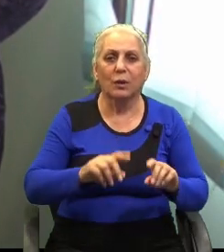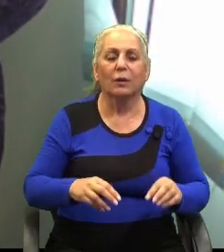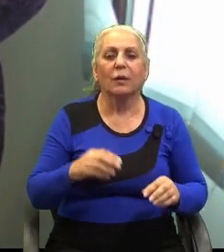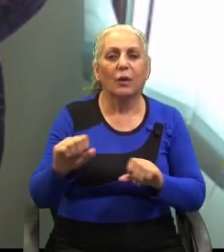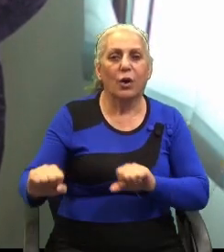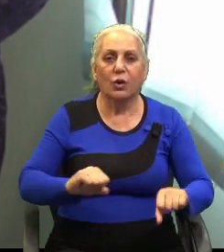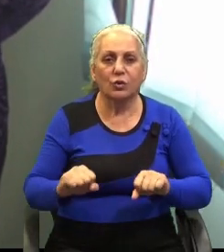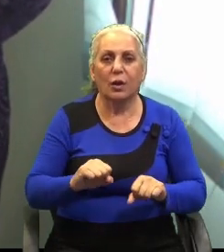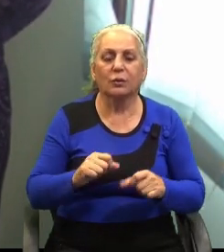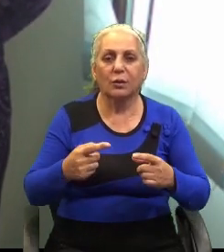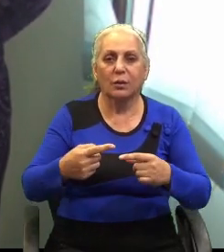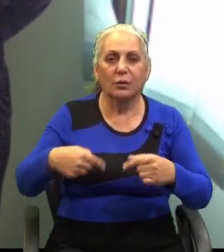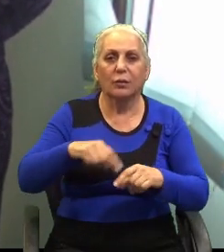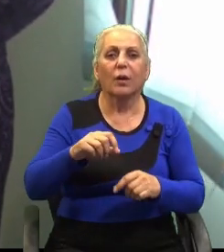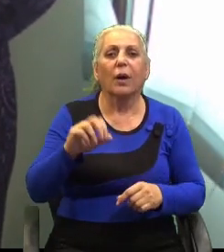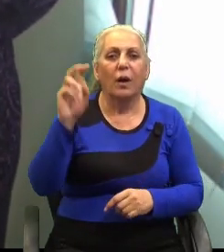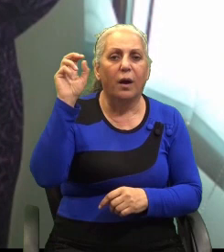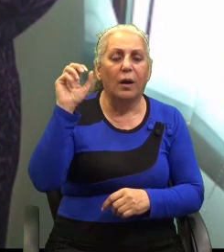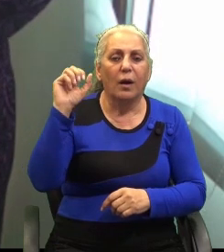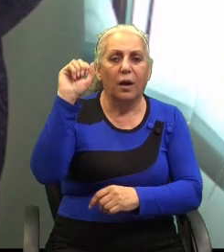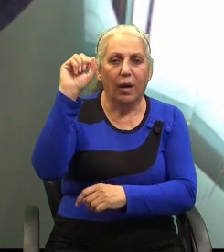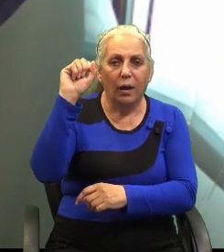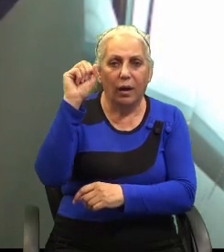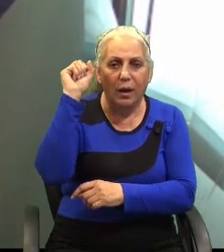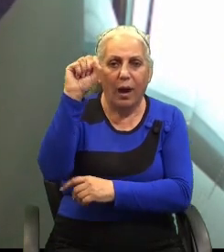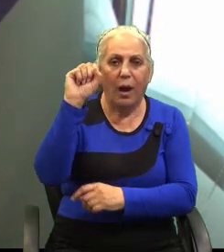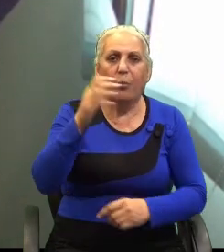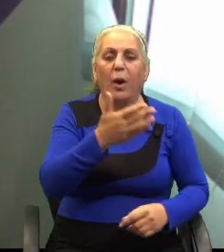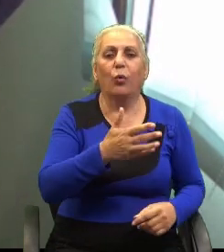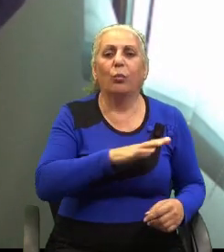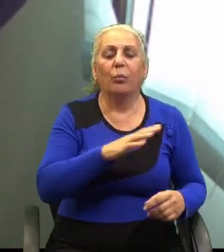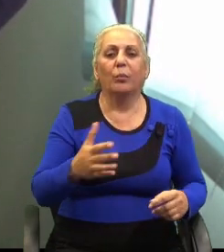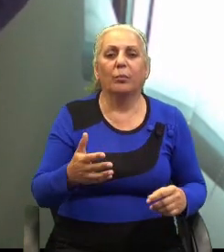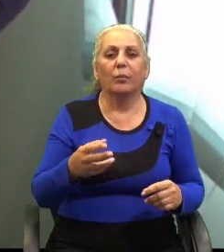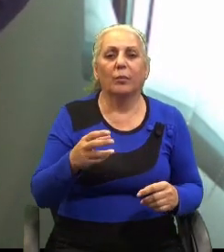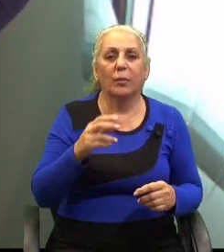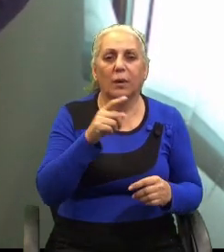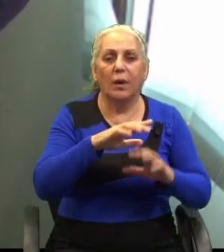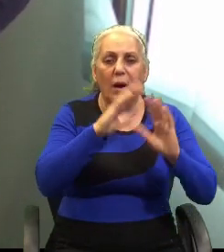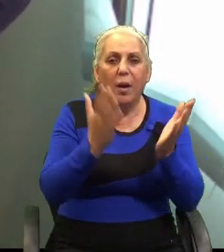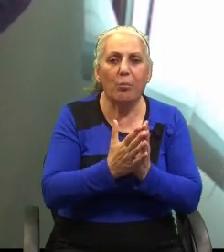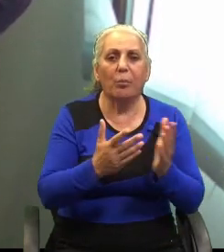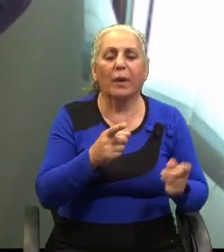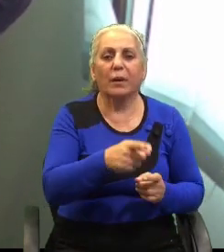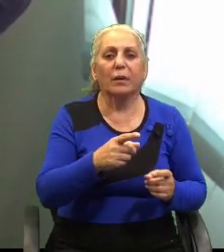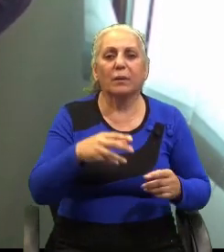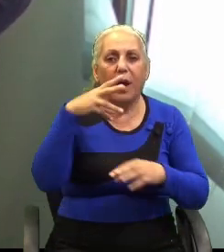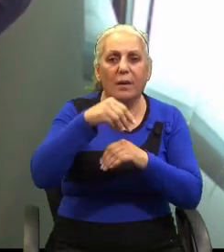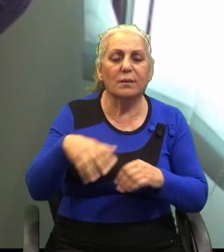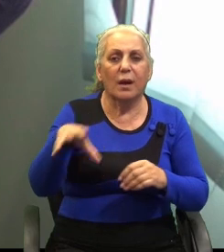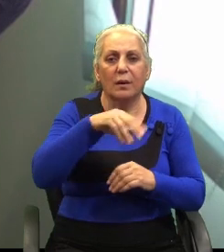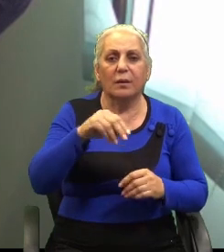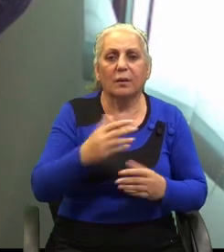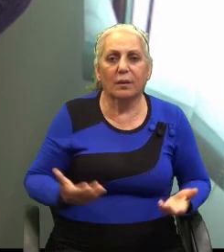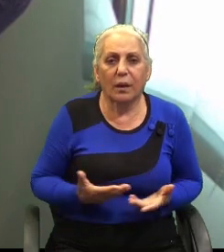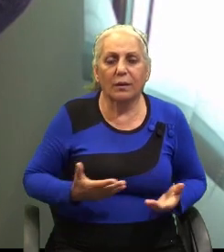երկրաշարժի գոտում էր, Ղարաբաղում, մոսկովյան հացադրում, հայաստանյան քաղաքական կյանքի